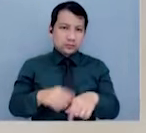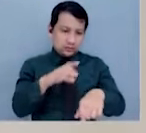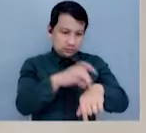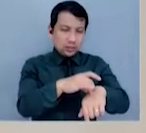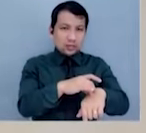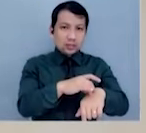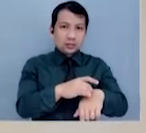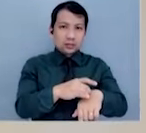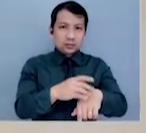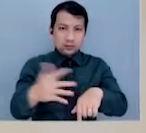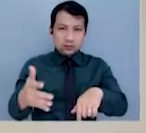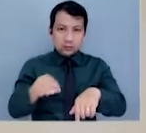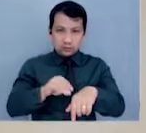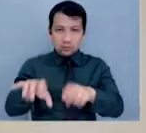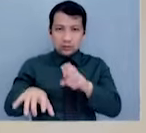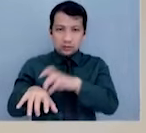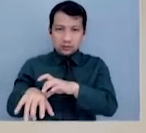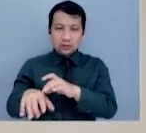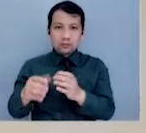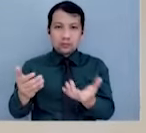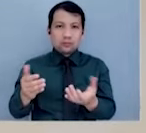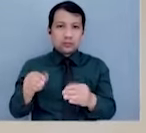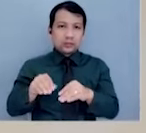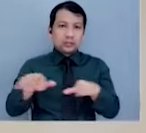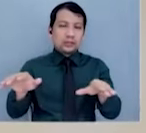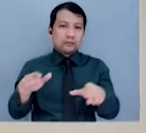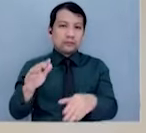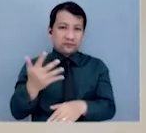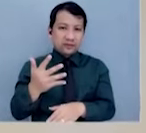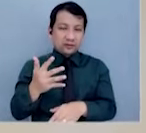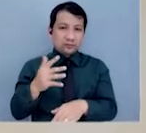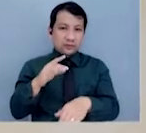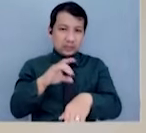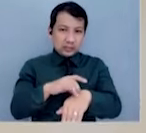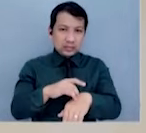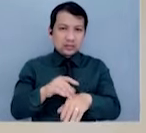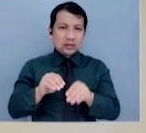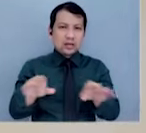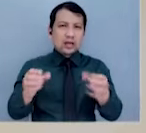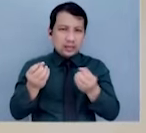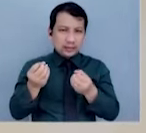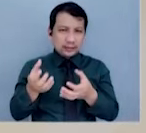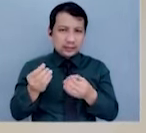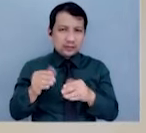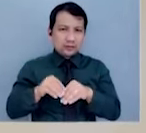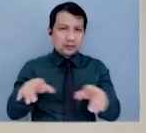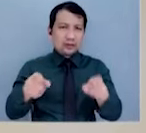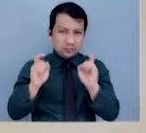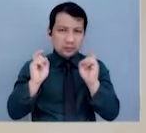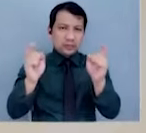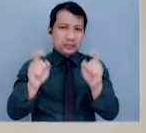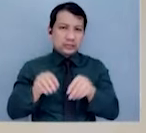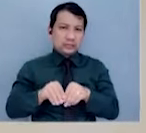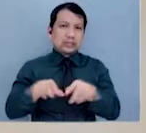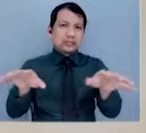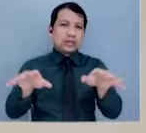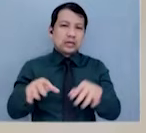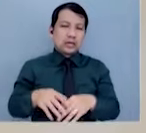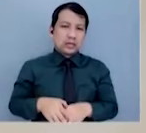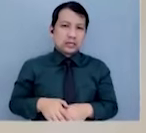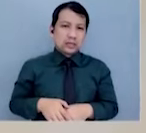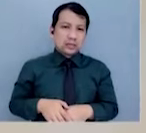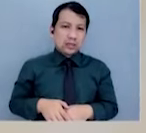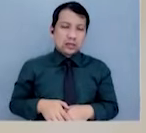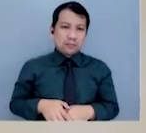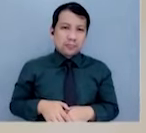lima, another limang dog makakagat ng another five dogs. Parami ng parami. So ganun kabilis in outbreak proportion na